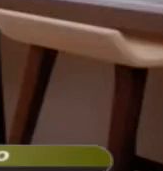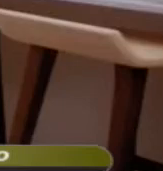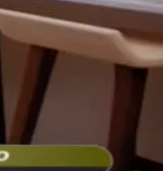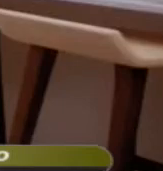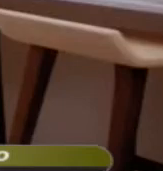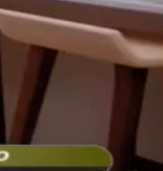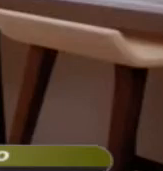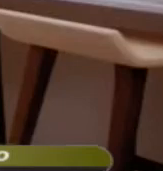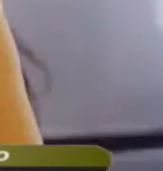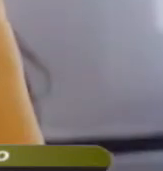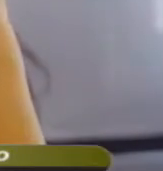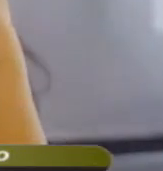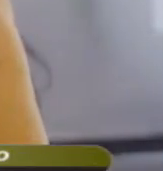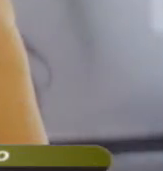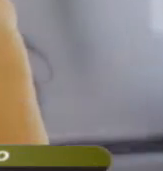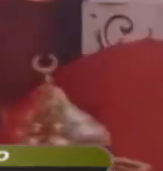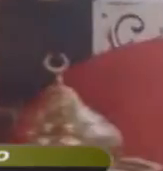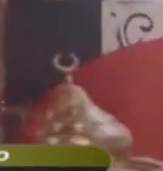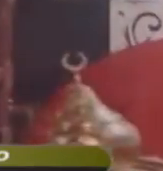nimbishe Mola.